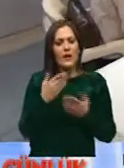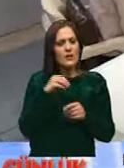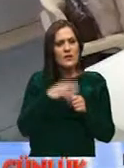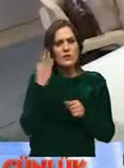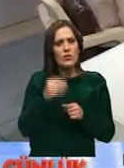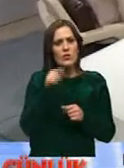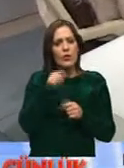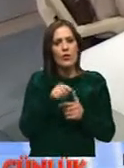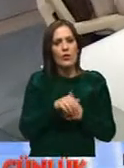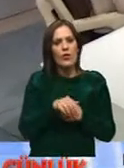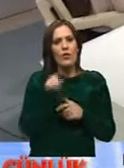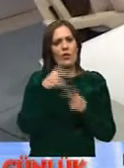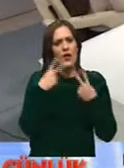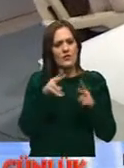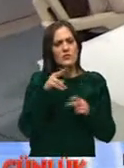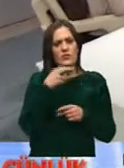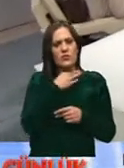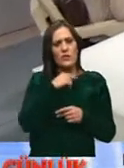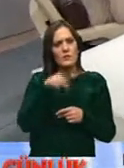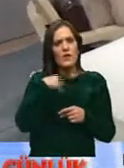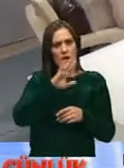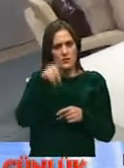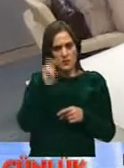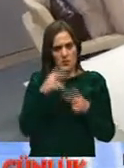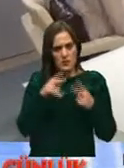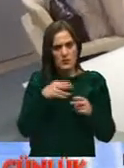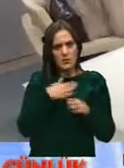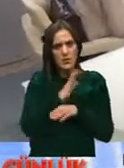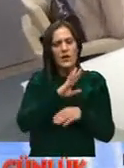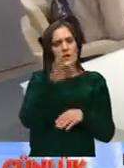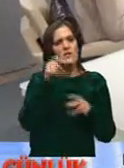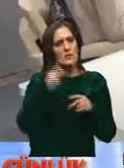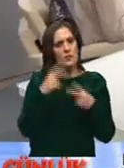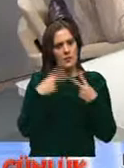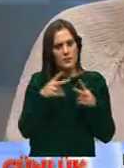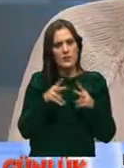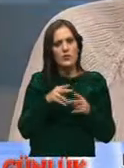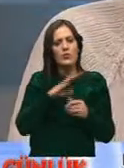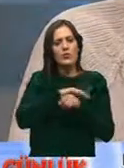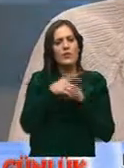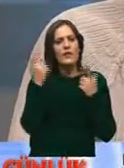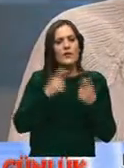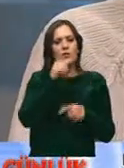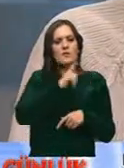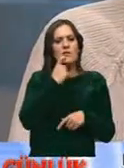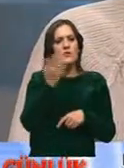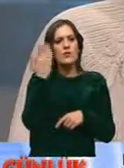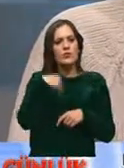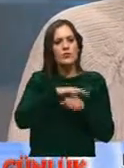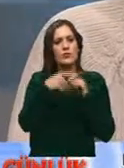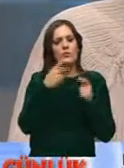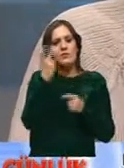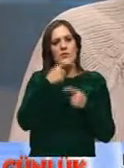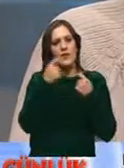nasıl oluyor o? Onu açın lütfen bize. Herkes hemen, yapabilir mi gerçekten? Hemen açalım. Herkes yapabilir. Yani dünya neredeyse 100 yıl önce dünyadaki